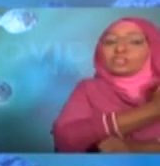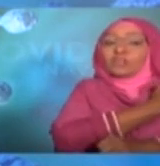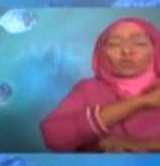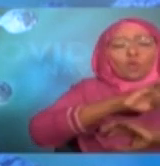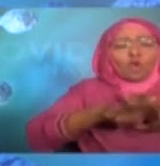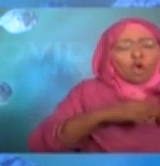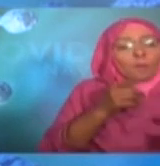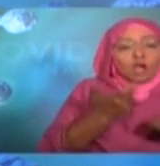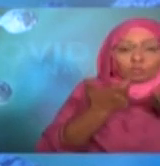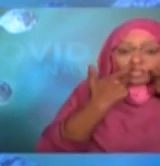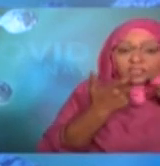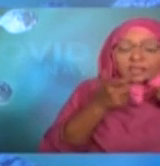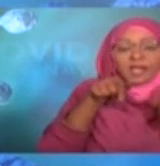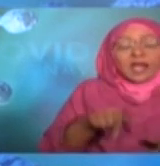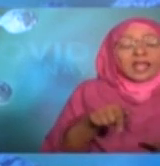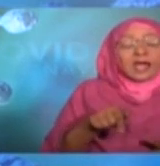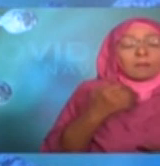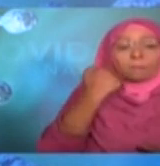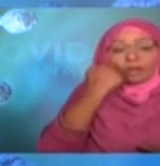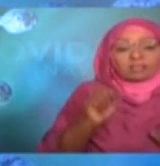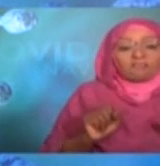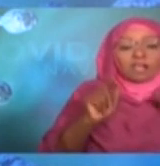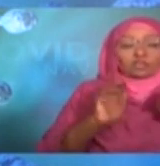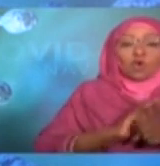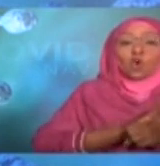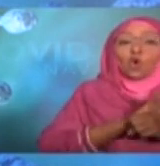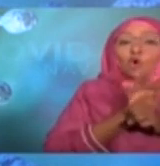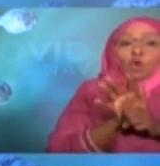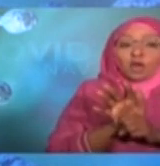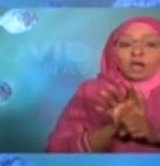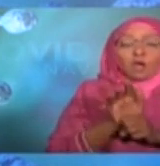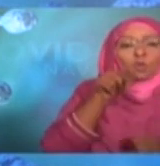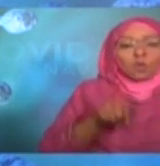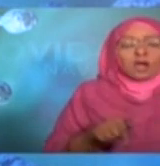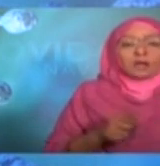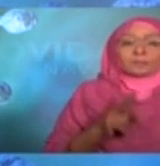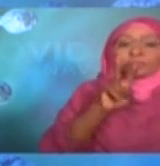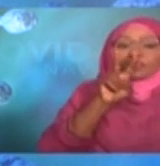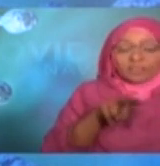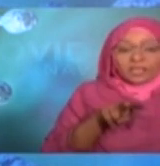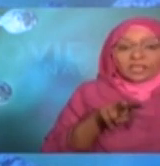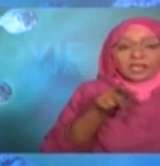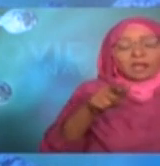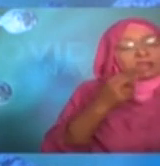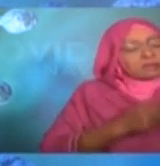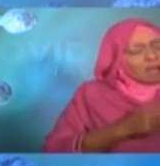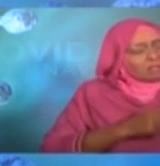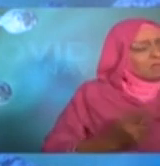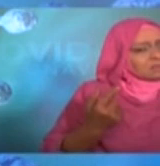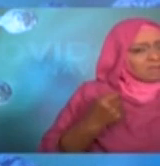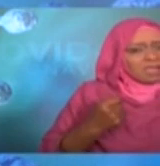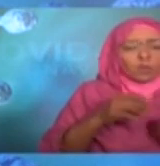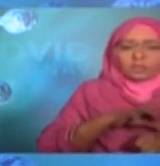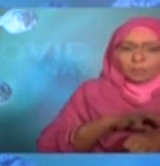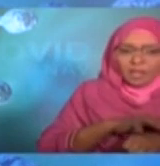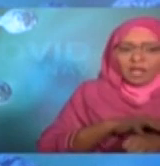المصابين بكورونا، لأنه من الواضح أنه تصاعد حالة الشفاء لديها علاقة بالإجراءات الصحية والطبية التي